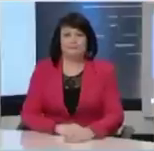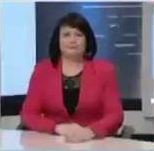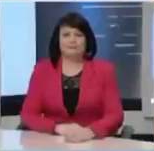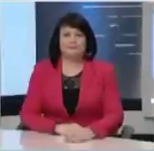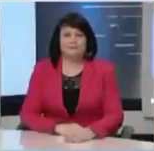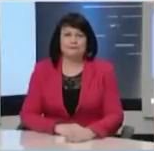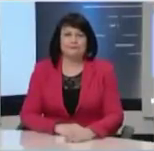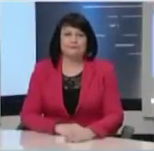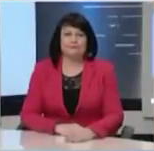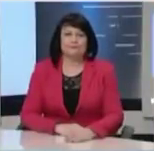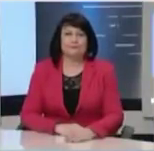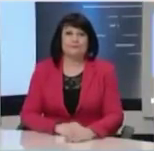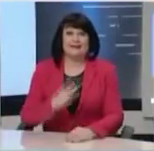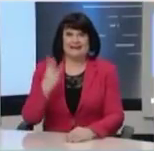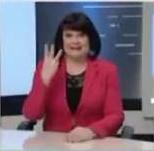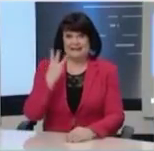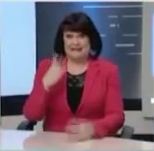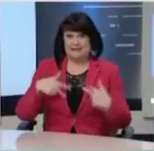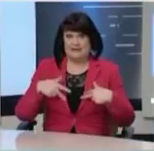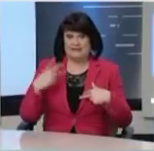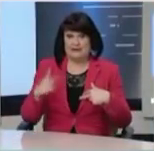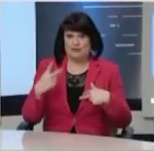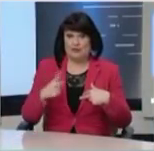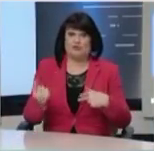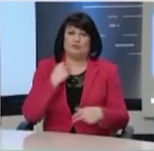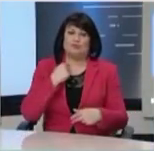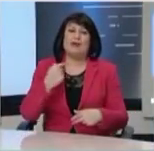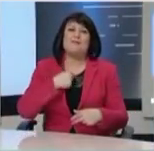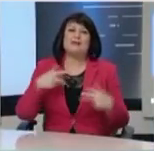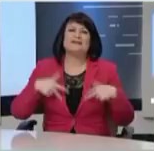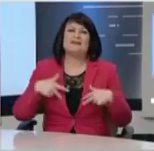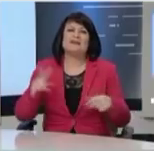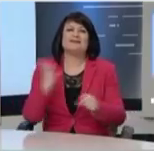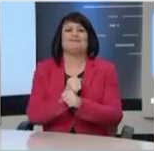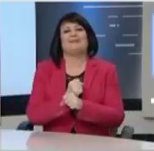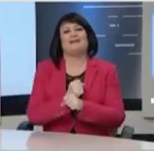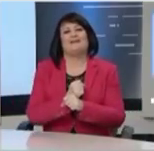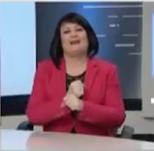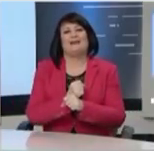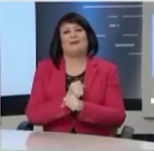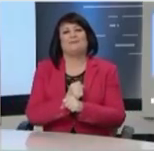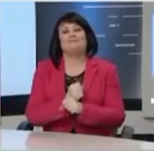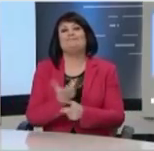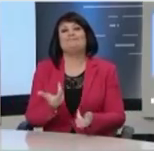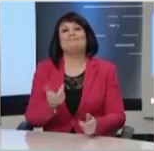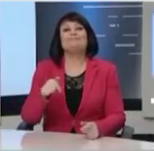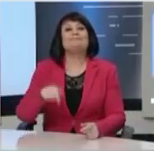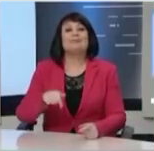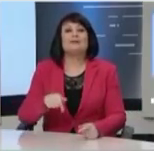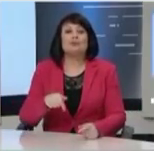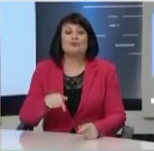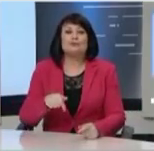Εκεί που απέτυχαν τρεις δικές σας κυβερνήσεις, η δικιά μας κυβέρνηση πέτυχε. Και αυτό, κυρίες και κύριοι